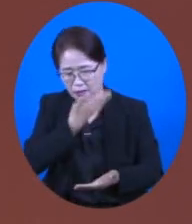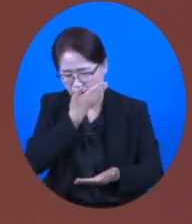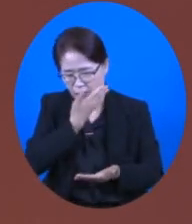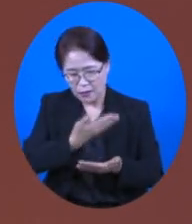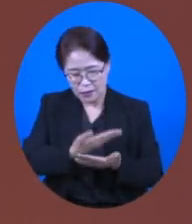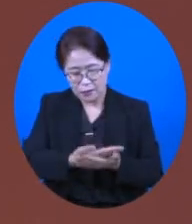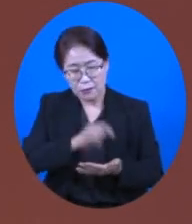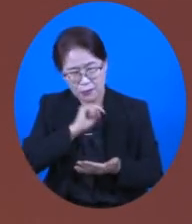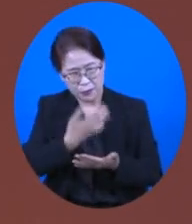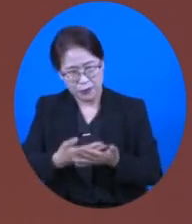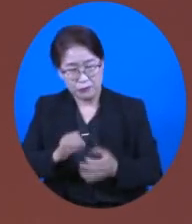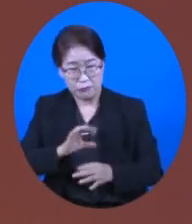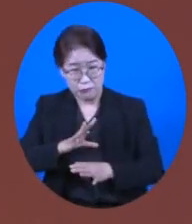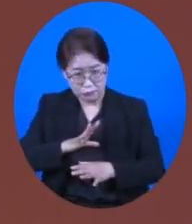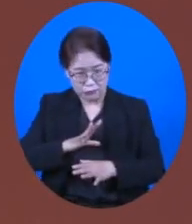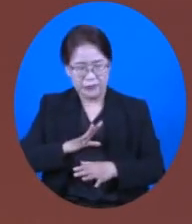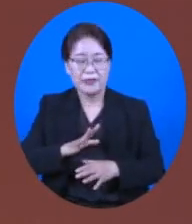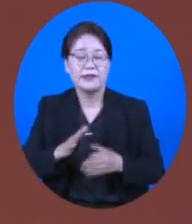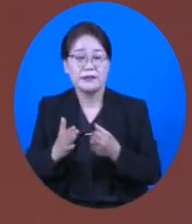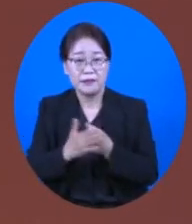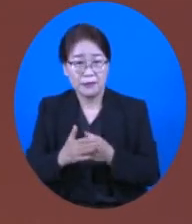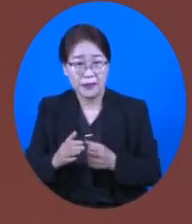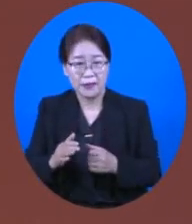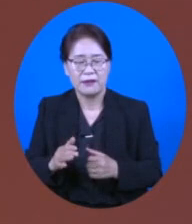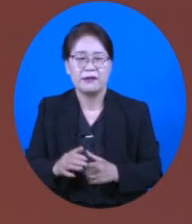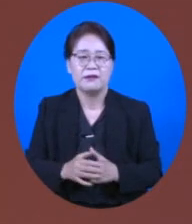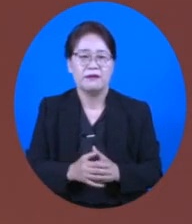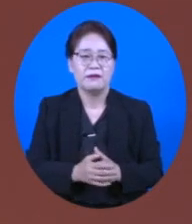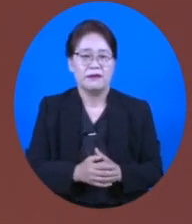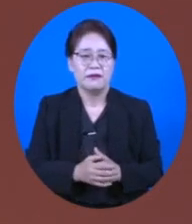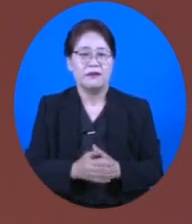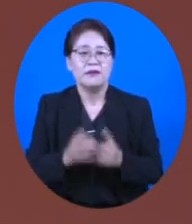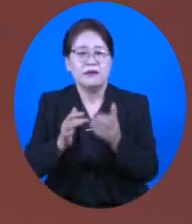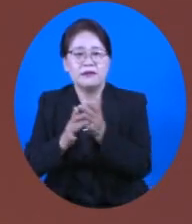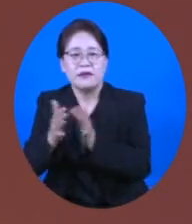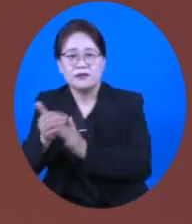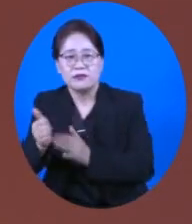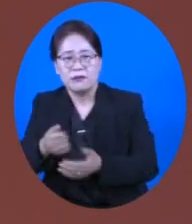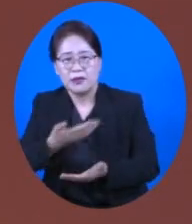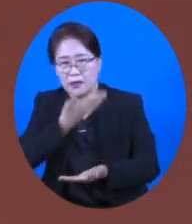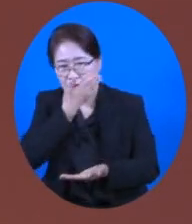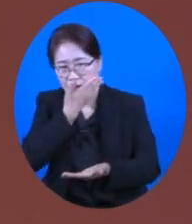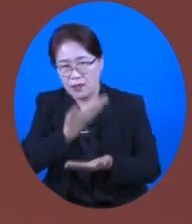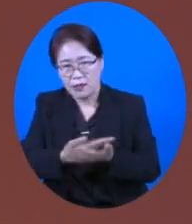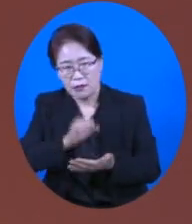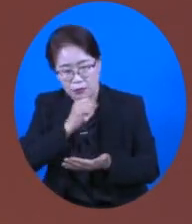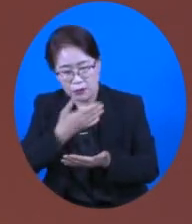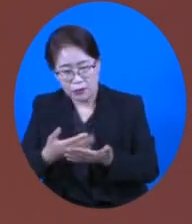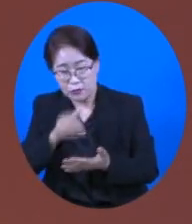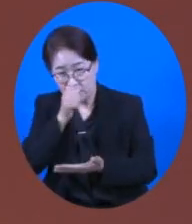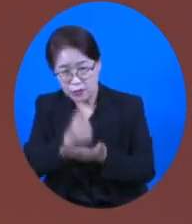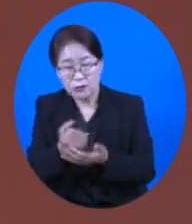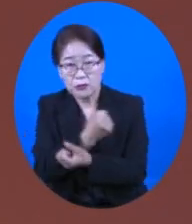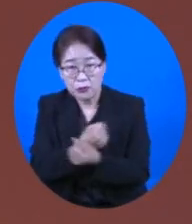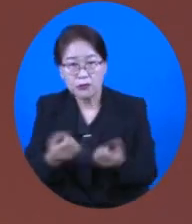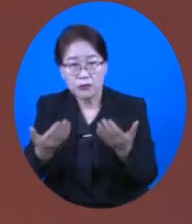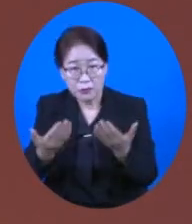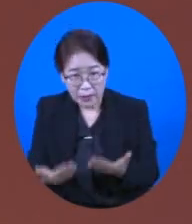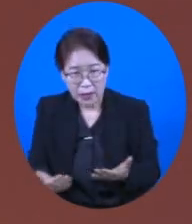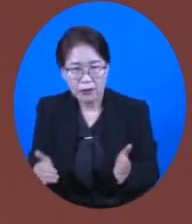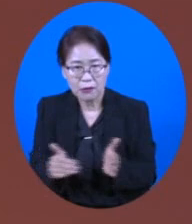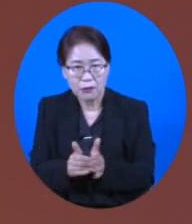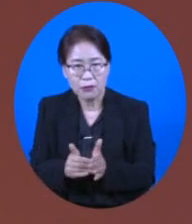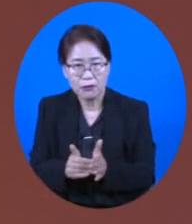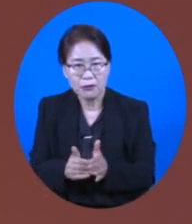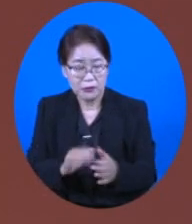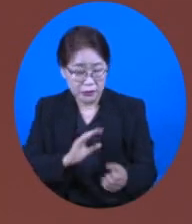몰라요. 그런데 놀랍게도요, 그 예수님의 보혈로 제사함을 받고 예수님의